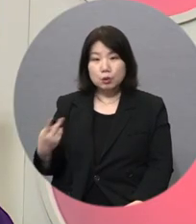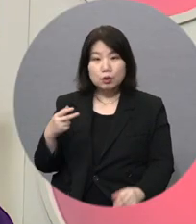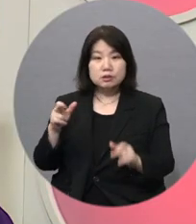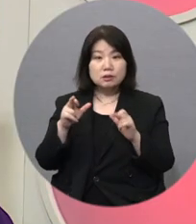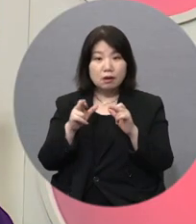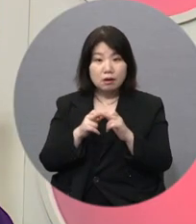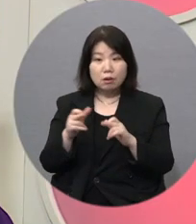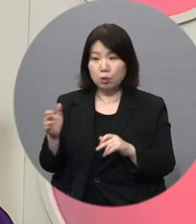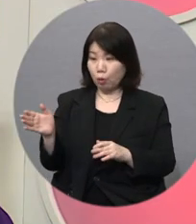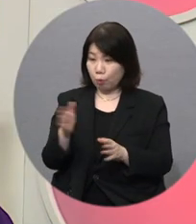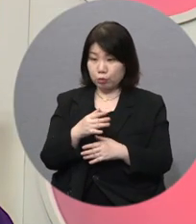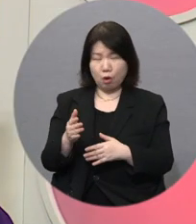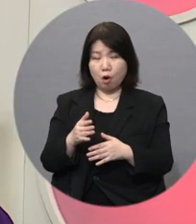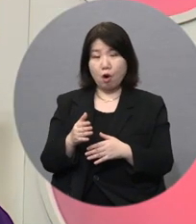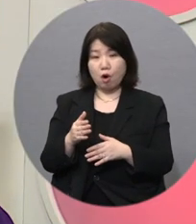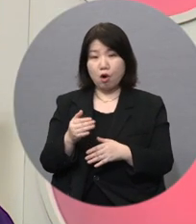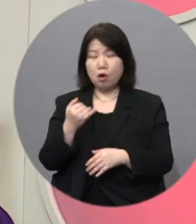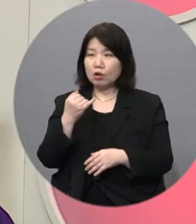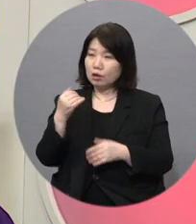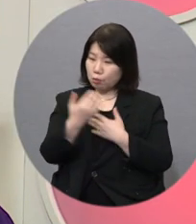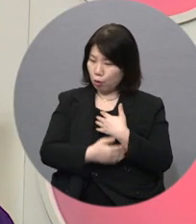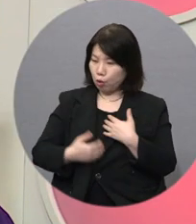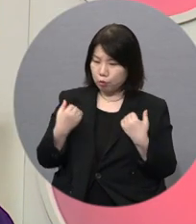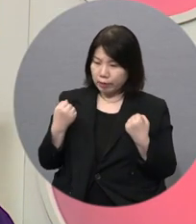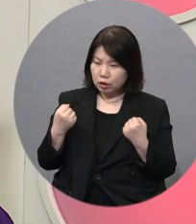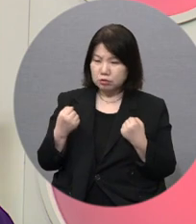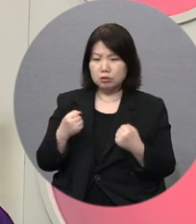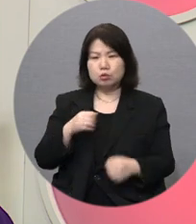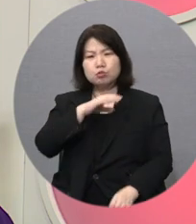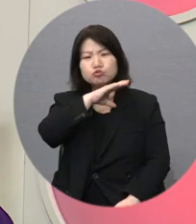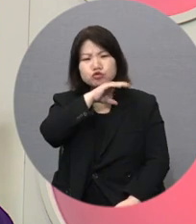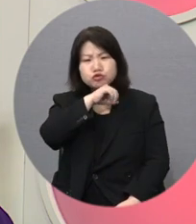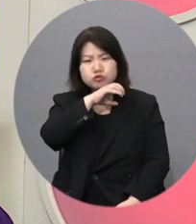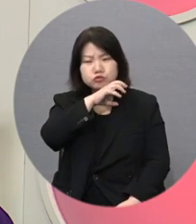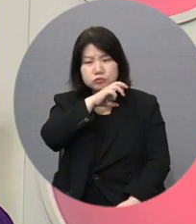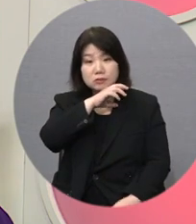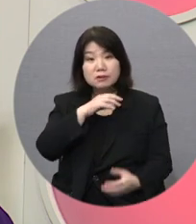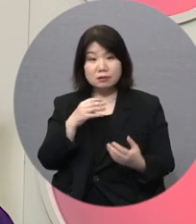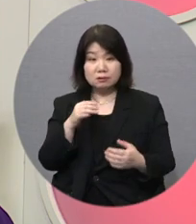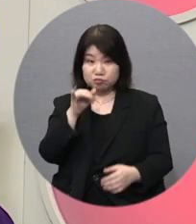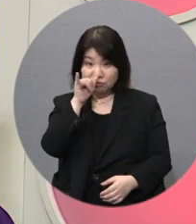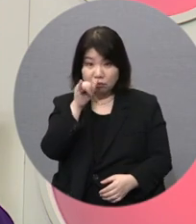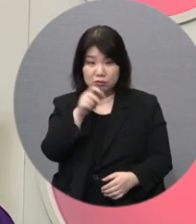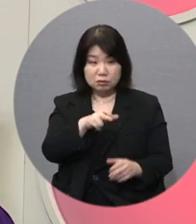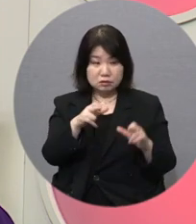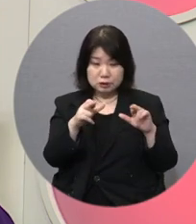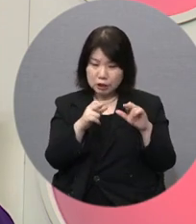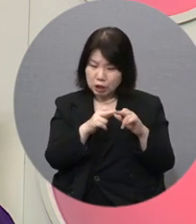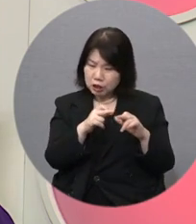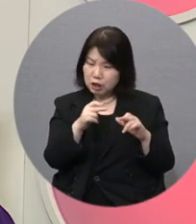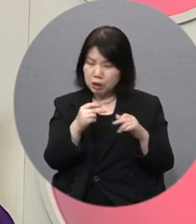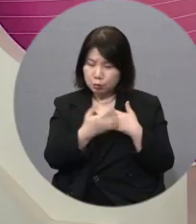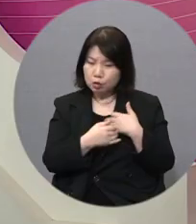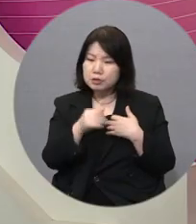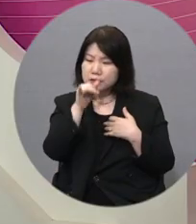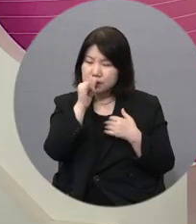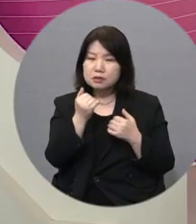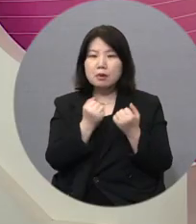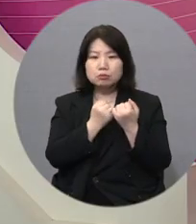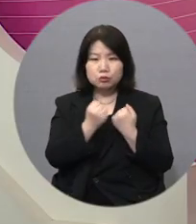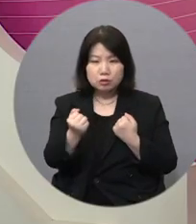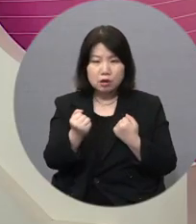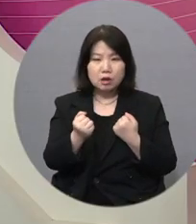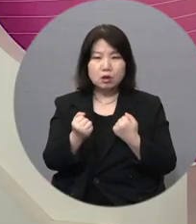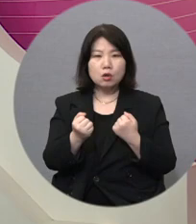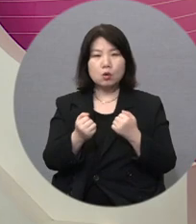장애가 없는데도 불구하고 불평불만을 할 때가 참 많잖아요 근데 장애를 갖고도 저렇게 뭔가를